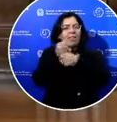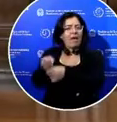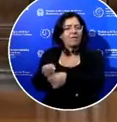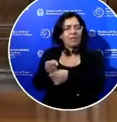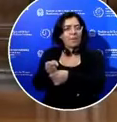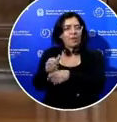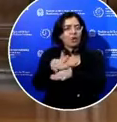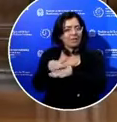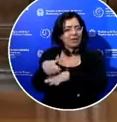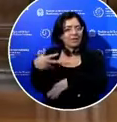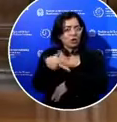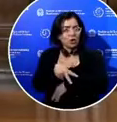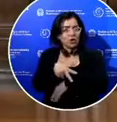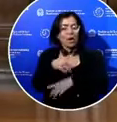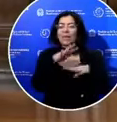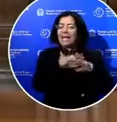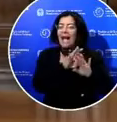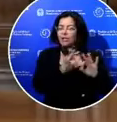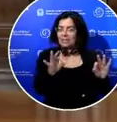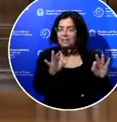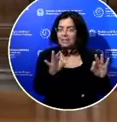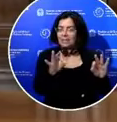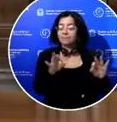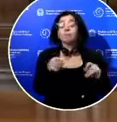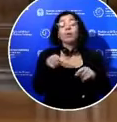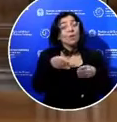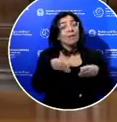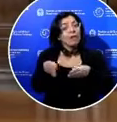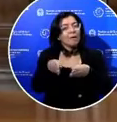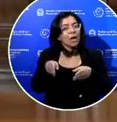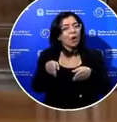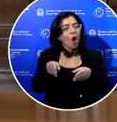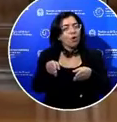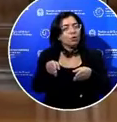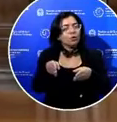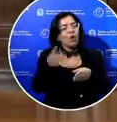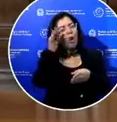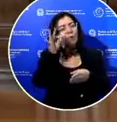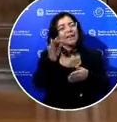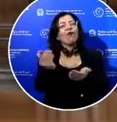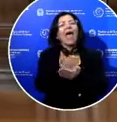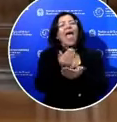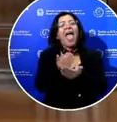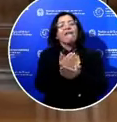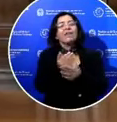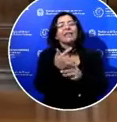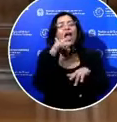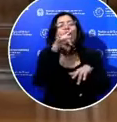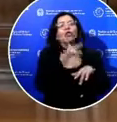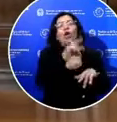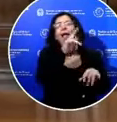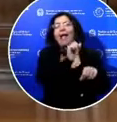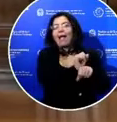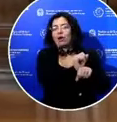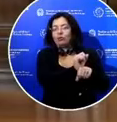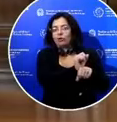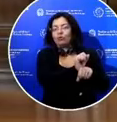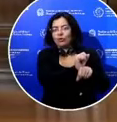al servizio sociale. Una strada, quella che evita il cosiddetto assaggio del carcere, da